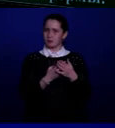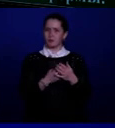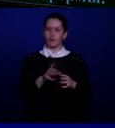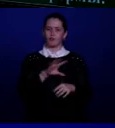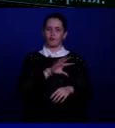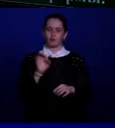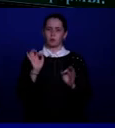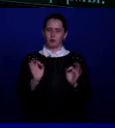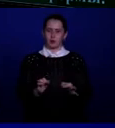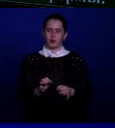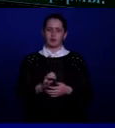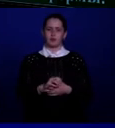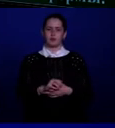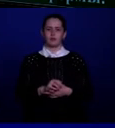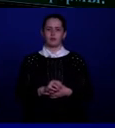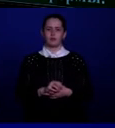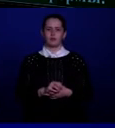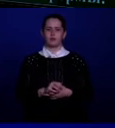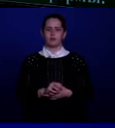Все правильно.